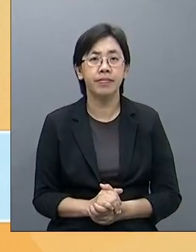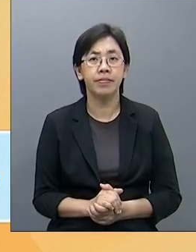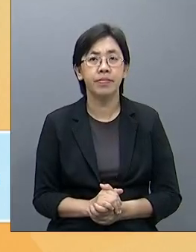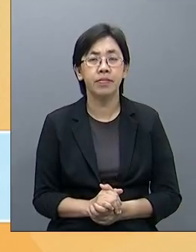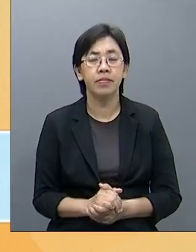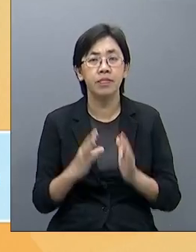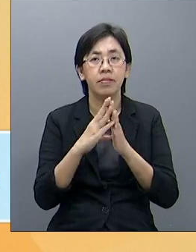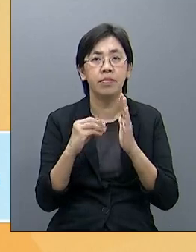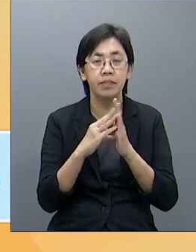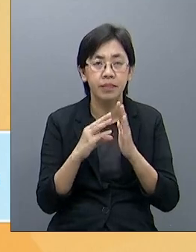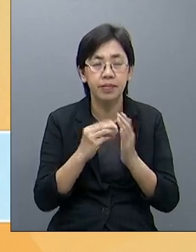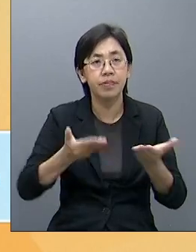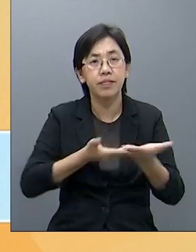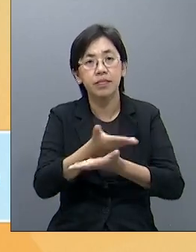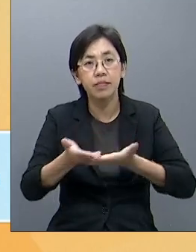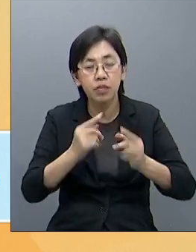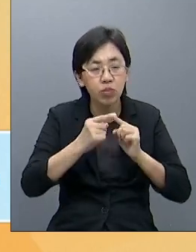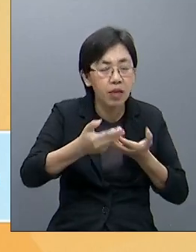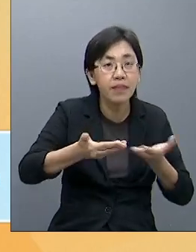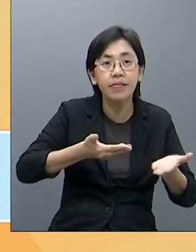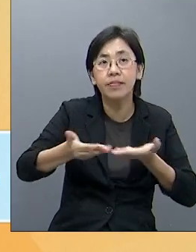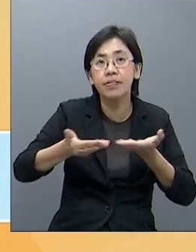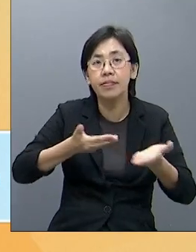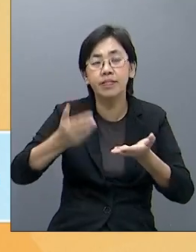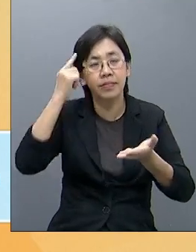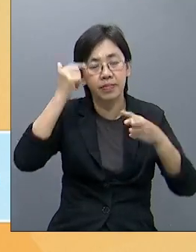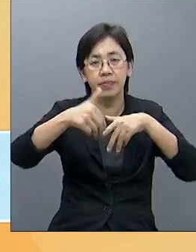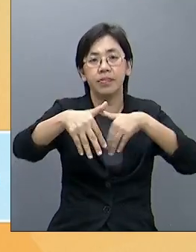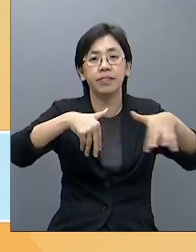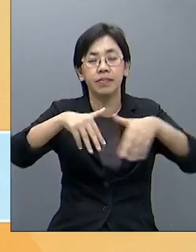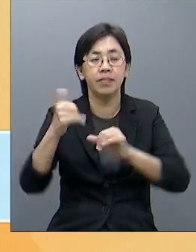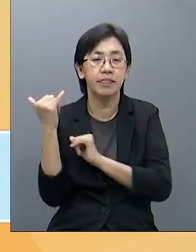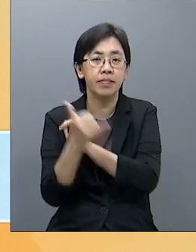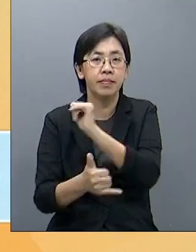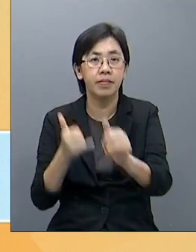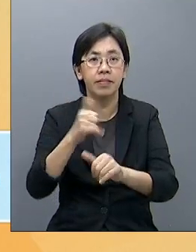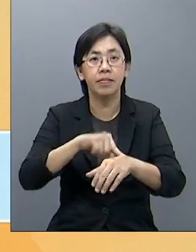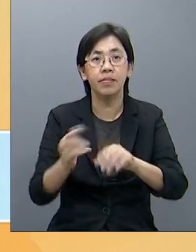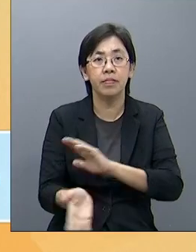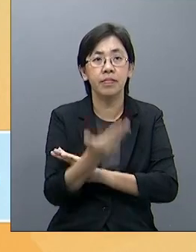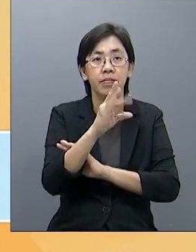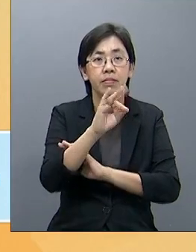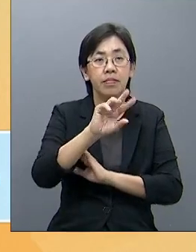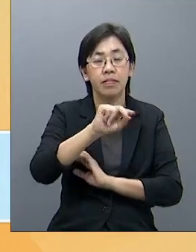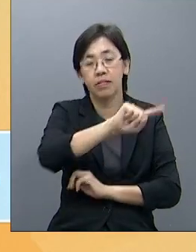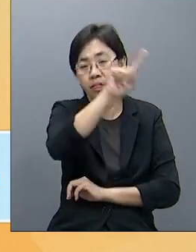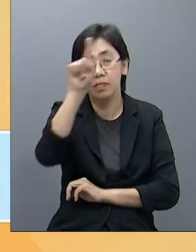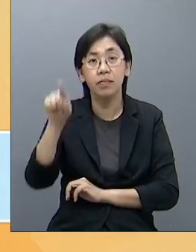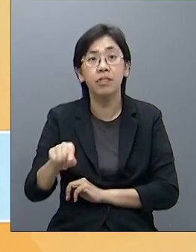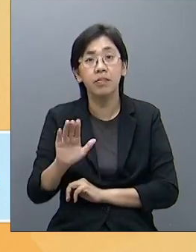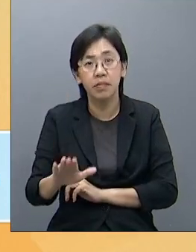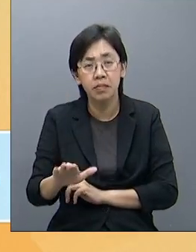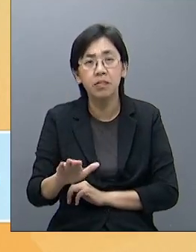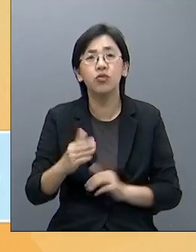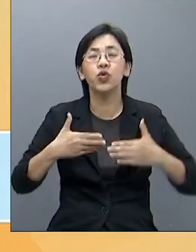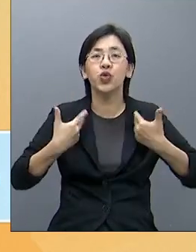กันและแรกเปลยนพูดคุยกันก็เชื่อว่าระชาชนที่เข้ามาตั้งแต่เช้า ย kwก็น่จะได้รับคามสนุก